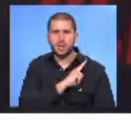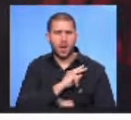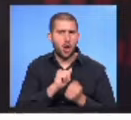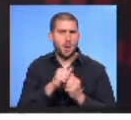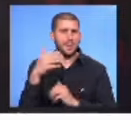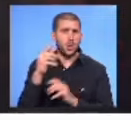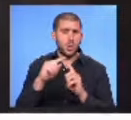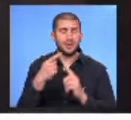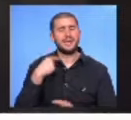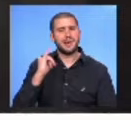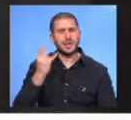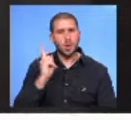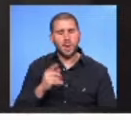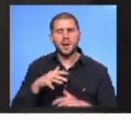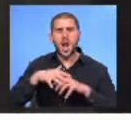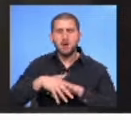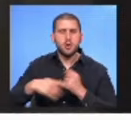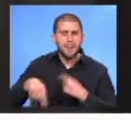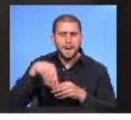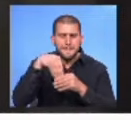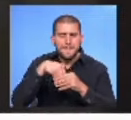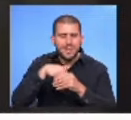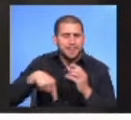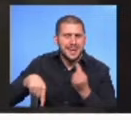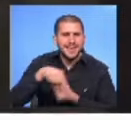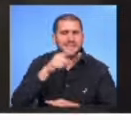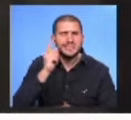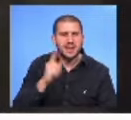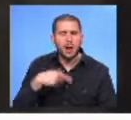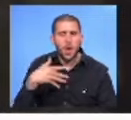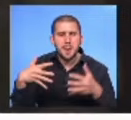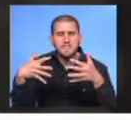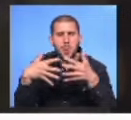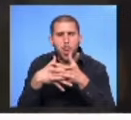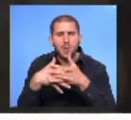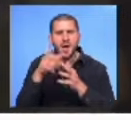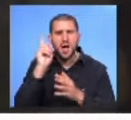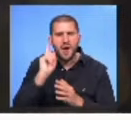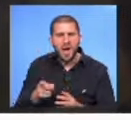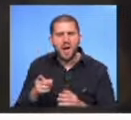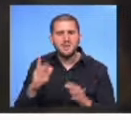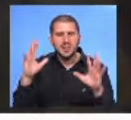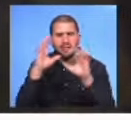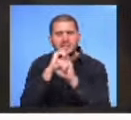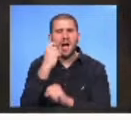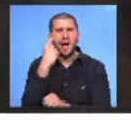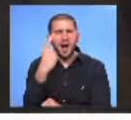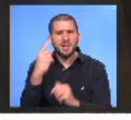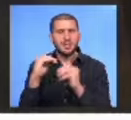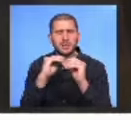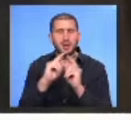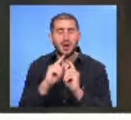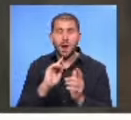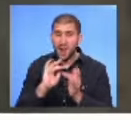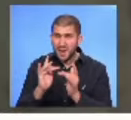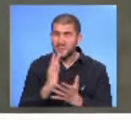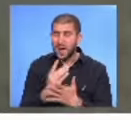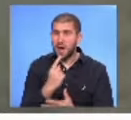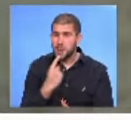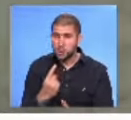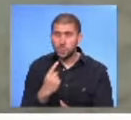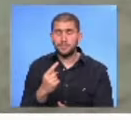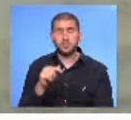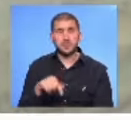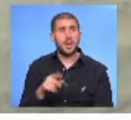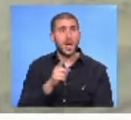אבל אנחנו כן יכולים להשפיע בתוכנו עצמנו, להיות מאוחדים, שתהיה עמדה אחת, לריב, דיברנו על זה כבר הרבה פעמים גם באולפן הזה. אבל